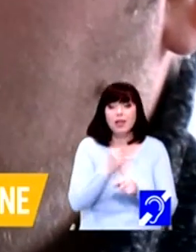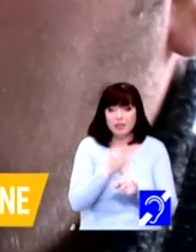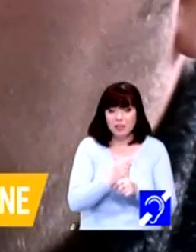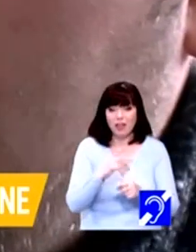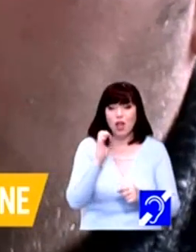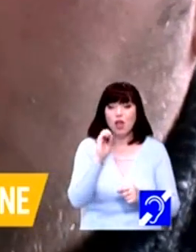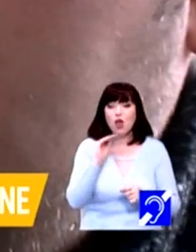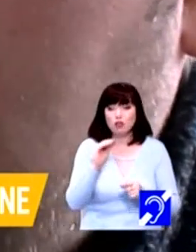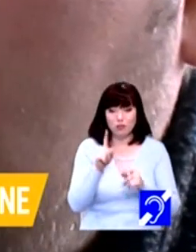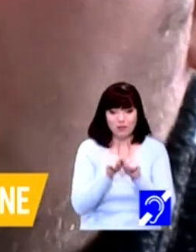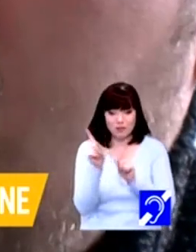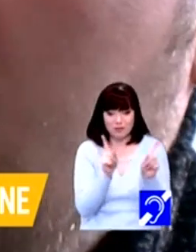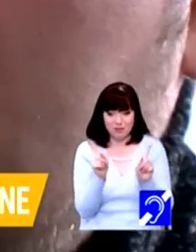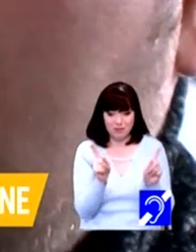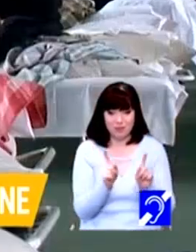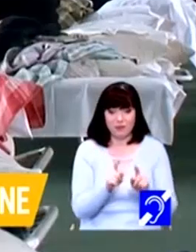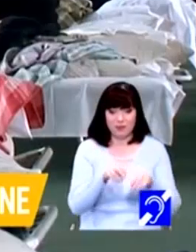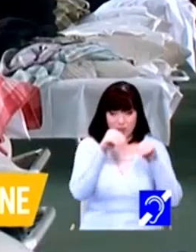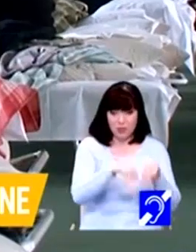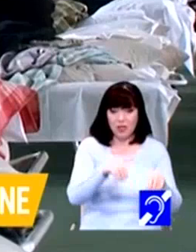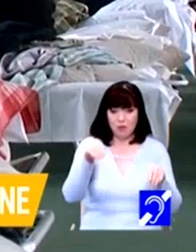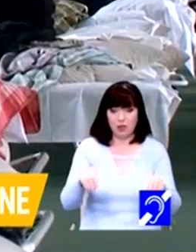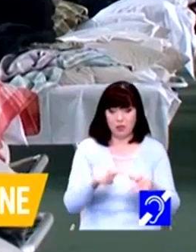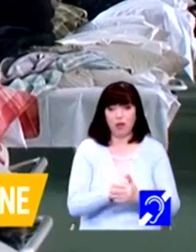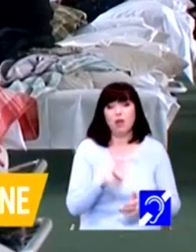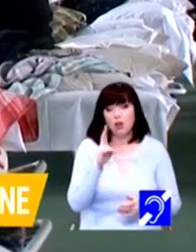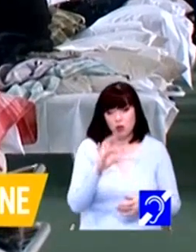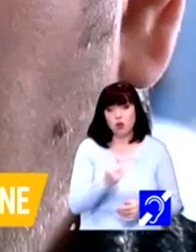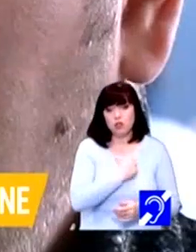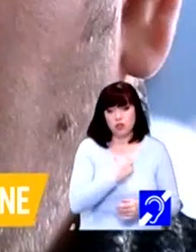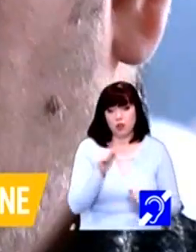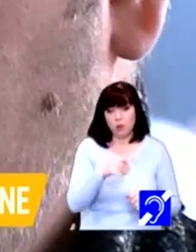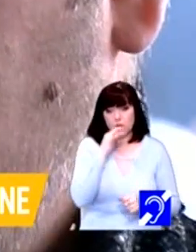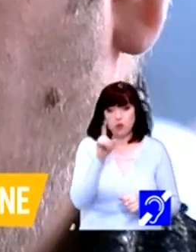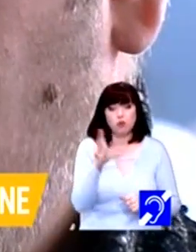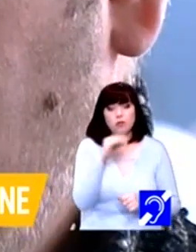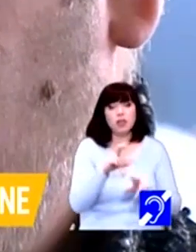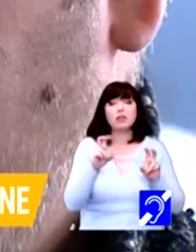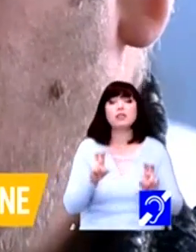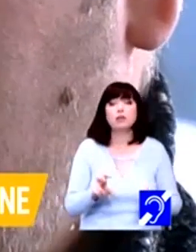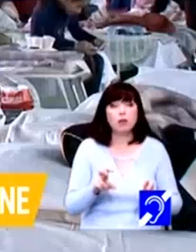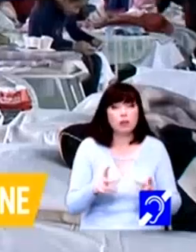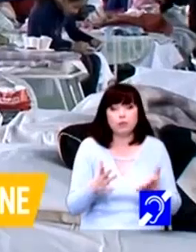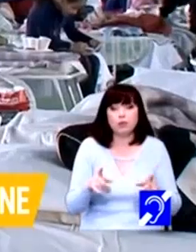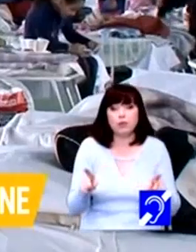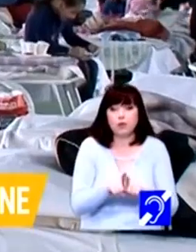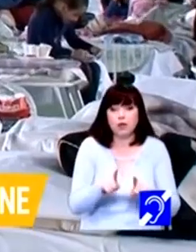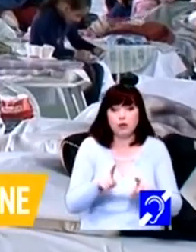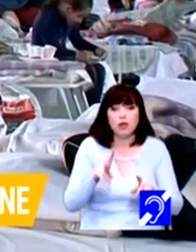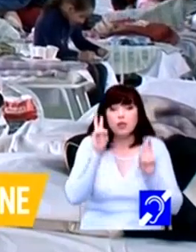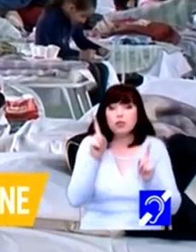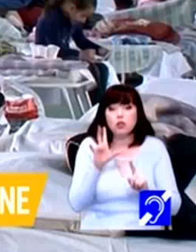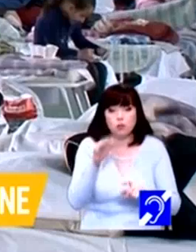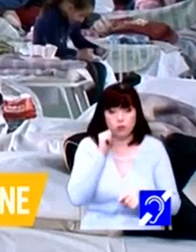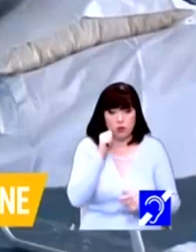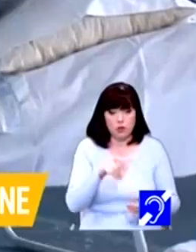ежи. Вот, поставили в местах. К сожалению, могу сказать, что вот все сидят как будто бы на пороховой бочке. Refugiații